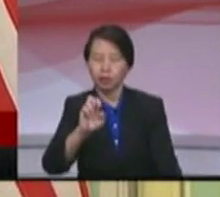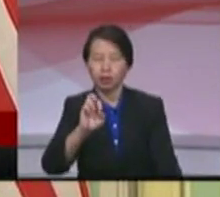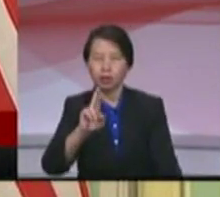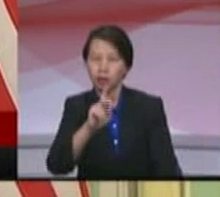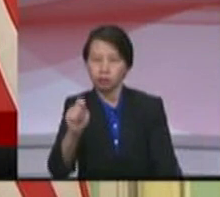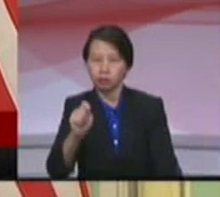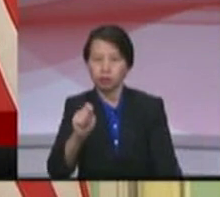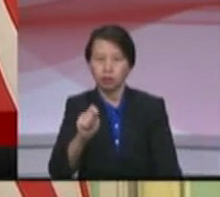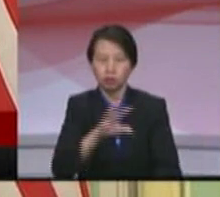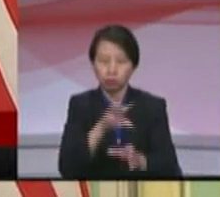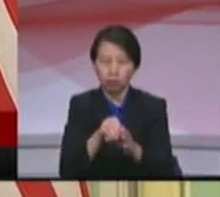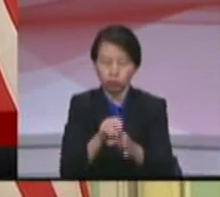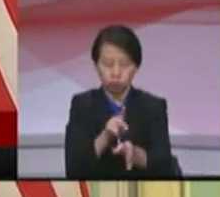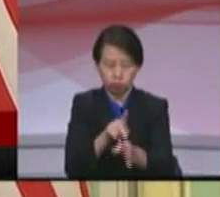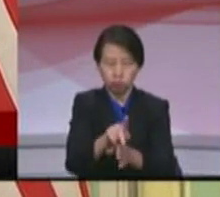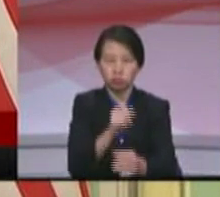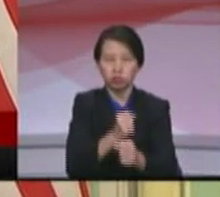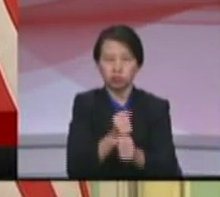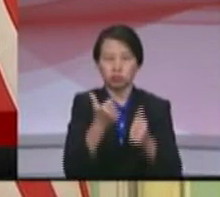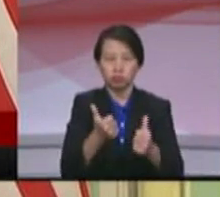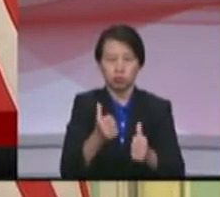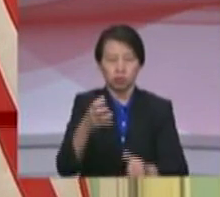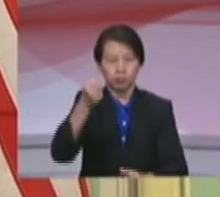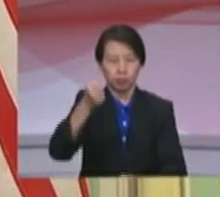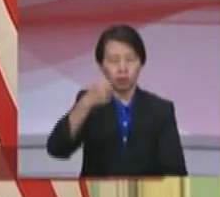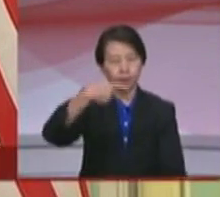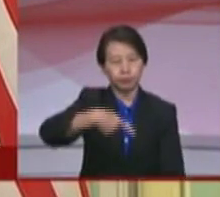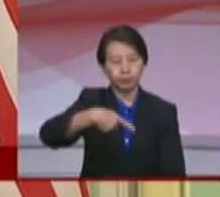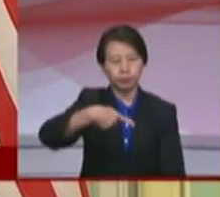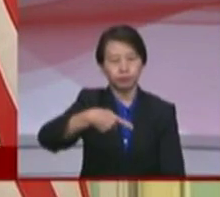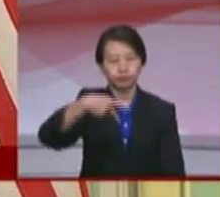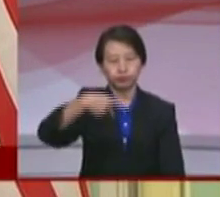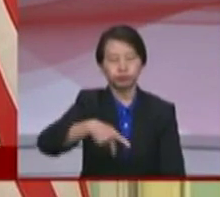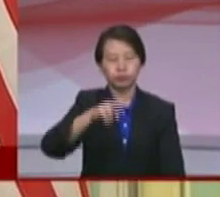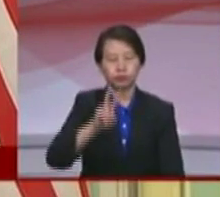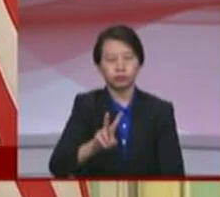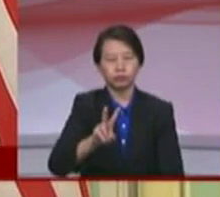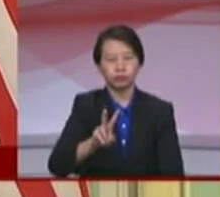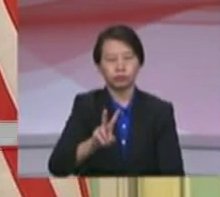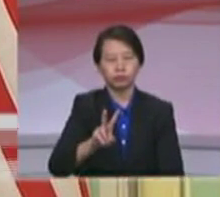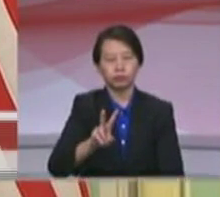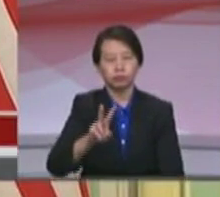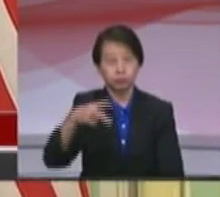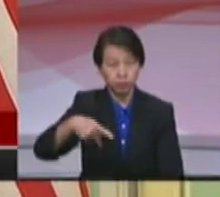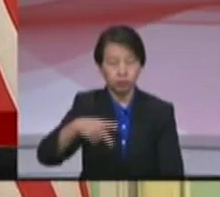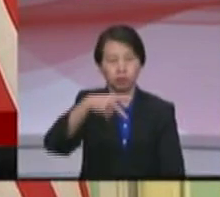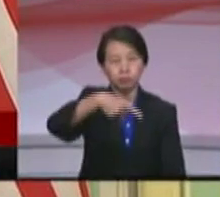professional yang memegang PVP ataupun professional visit